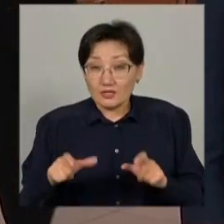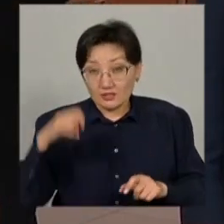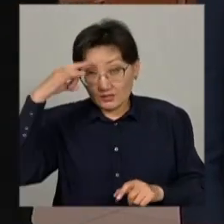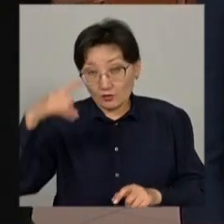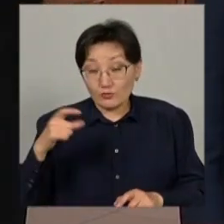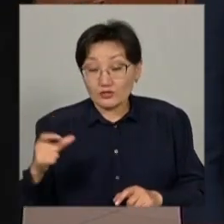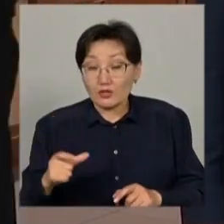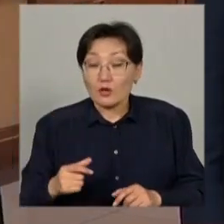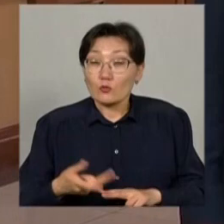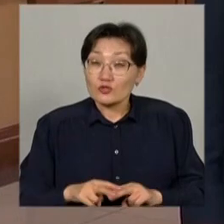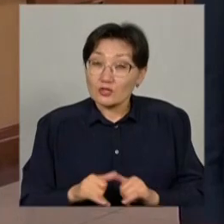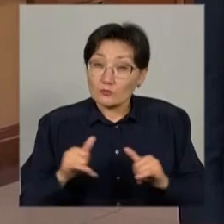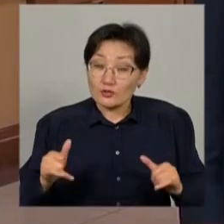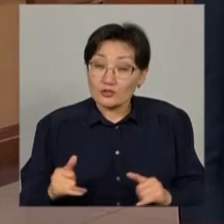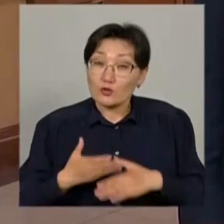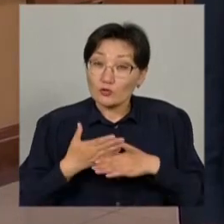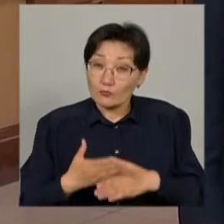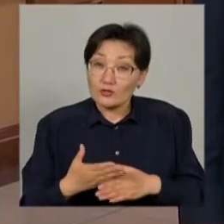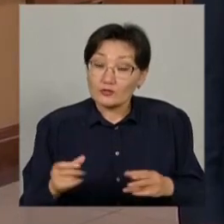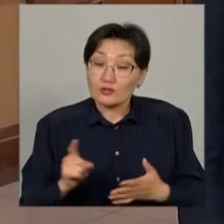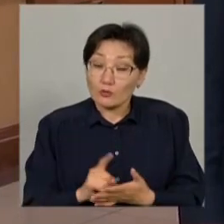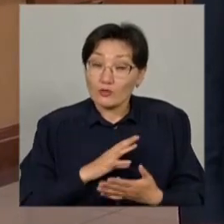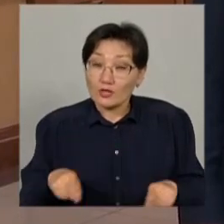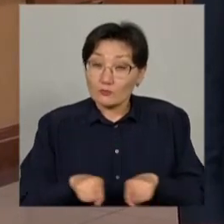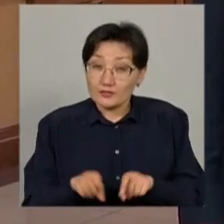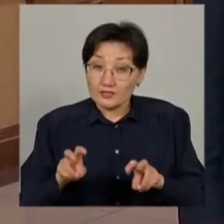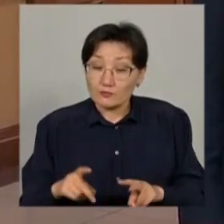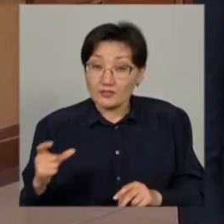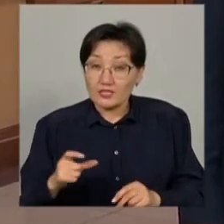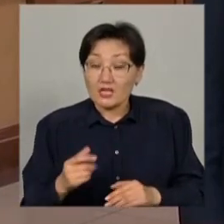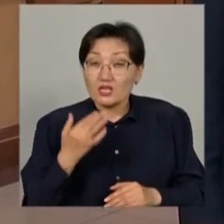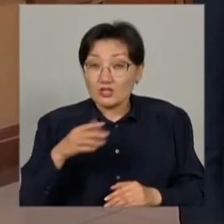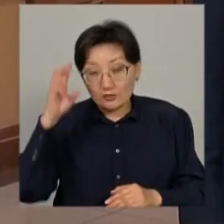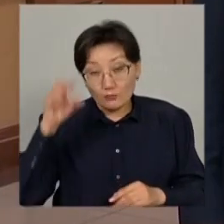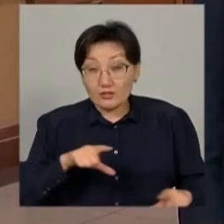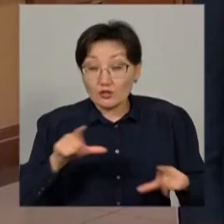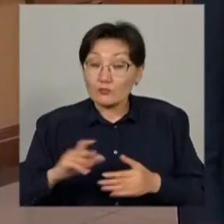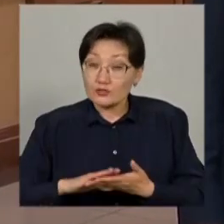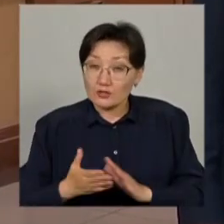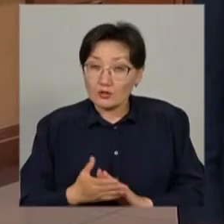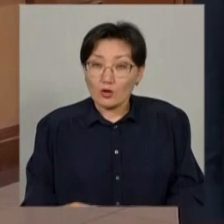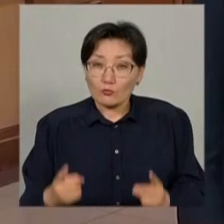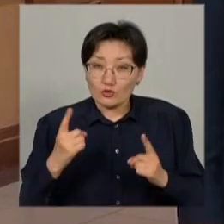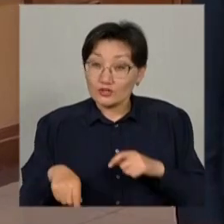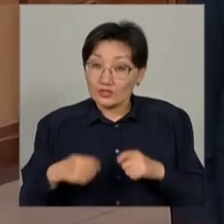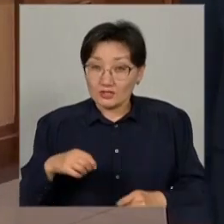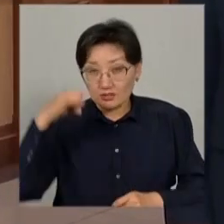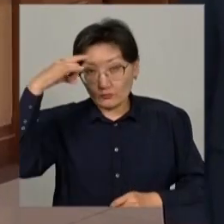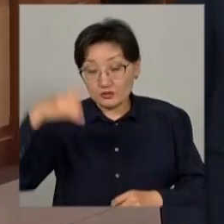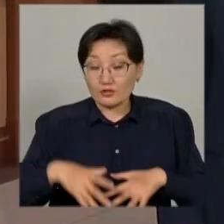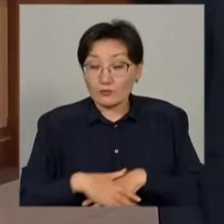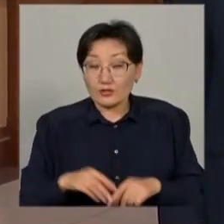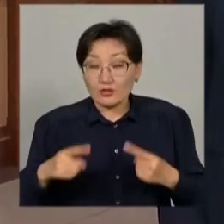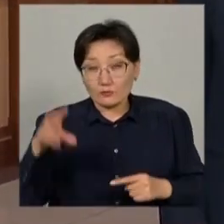экономикасына, оның өсуіне өз көмегін тигізеді. Ал тап осы мамандық иелері шетелге кететін болса, бұл үлкен шығын. Қазақстандықтардың